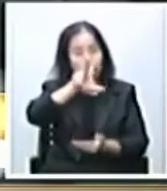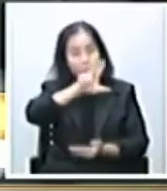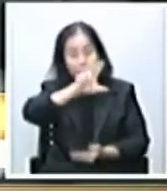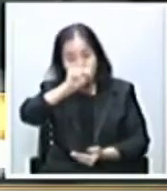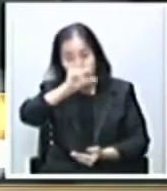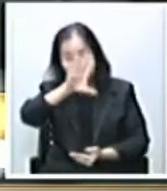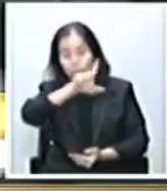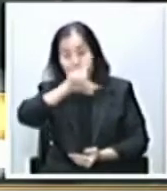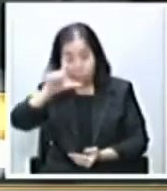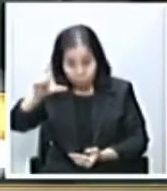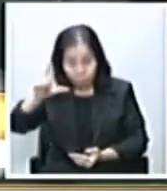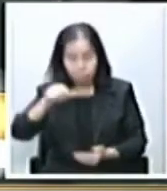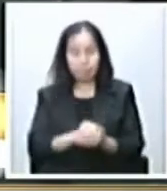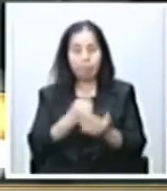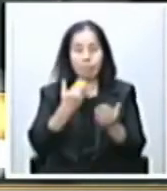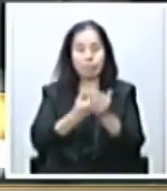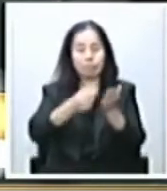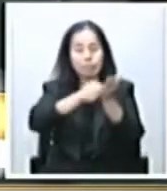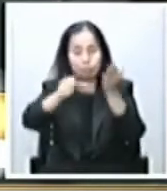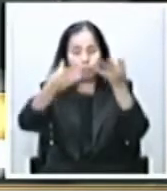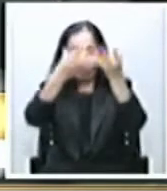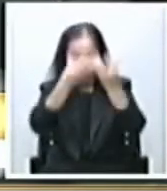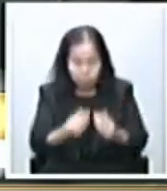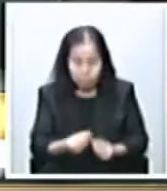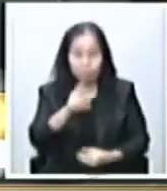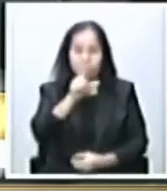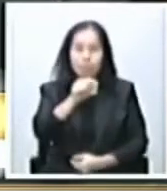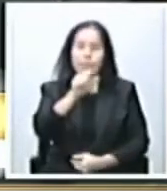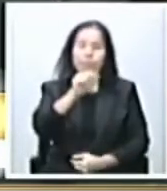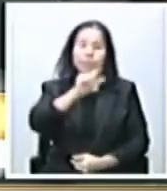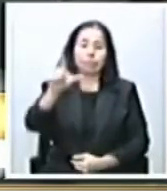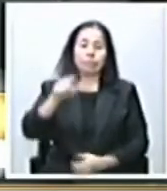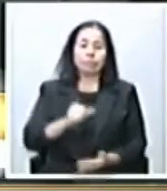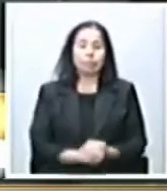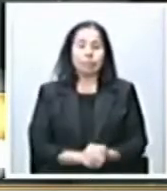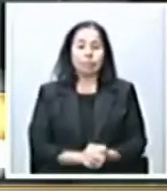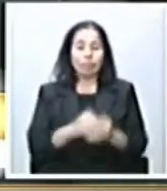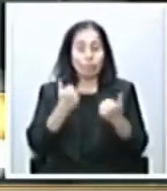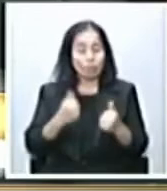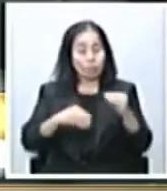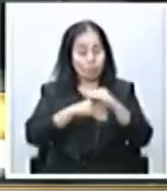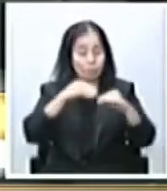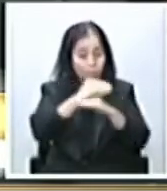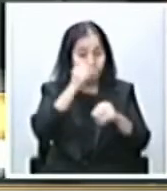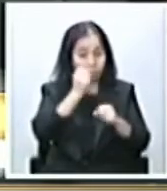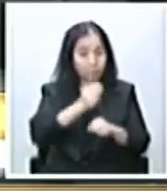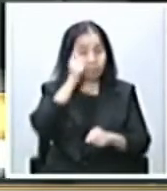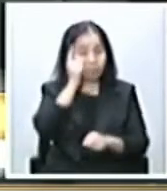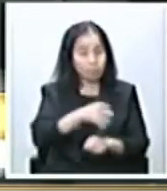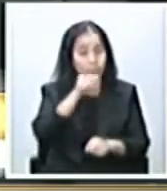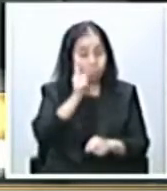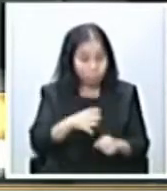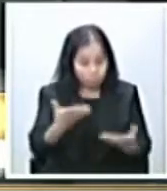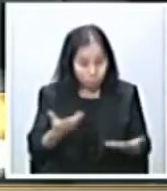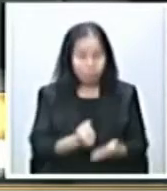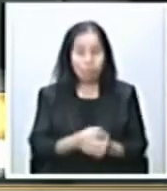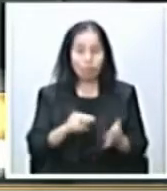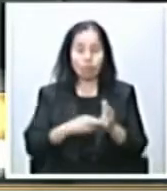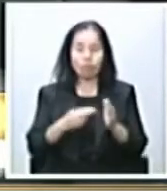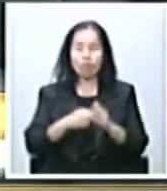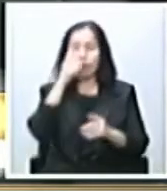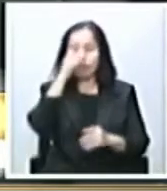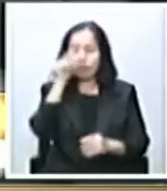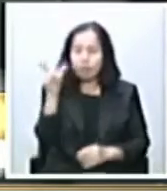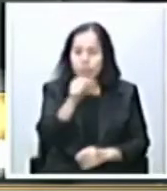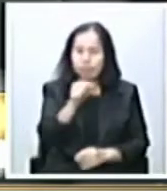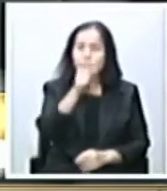15ล้านเหลือ20ล้านก็ต้องพูดอย่างนี้ครับว่าถ้าโครงการนี้สำเร็จจริง AI ปัญญาประดิษฐ์เกิดขึ้นสำหรับทุกค